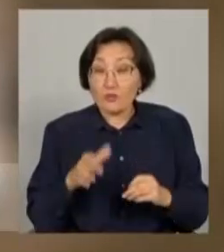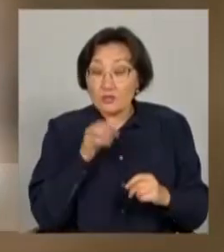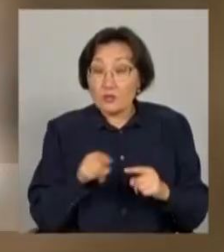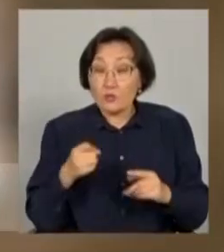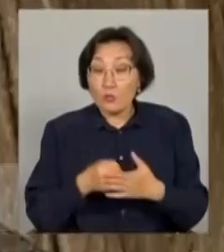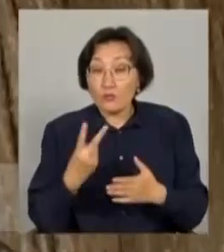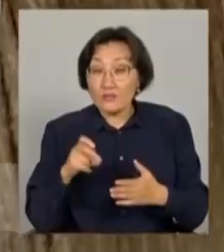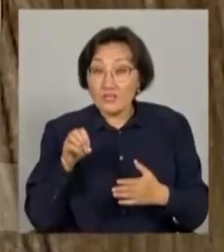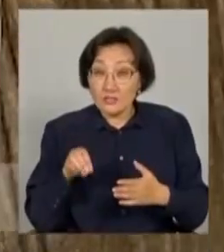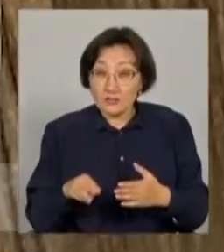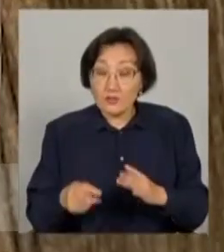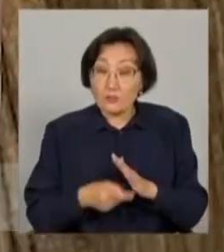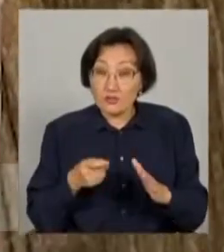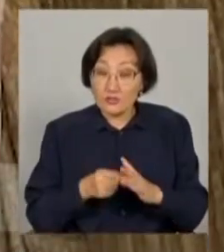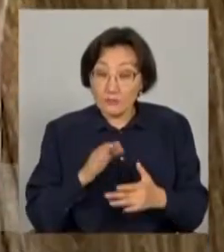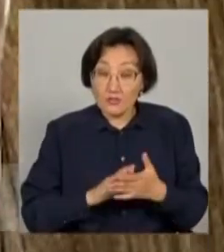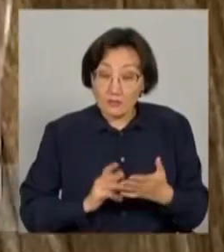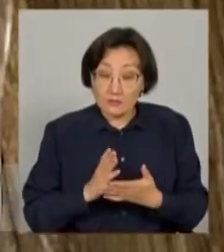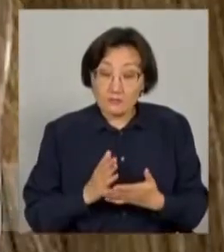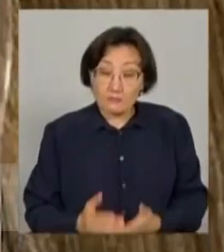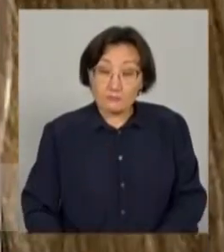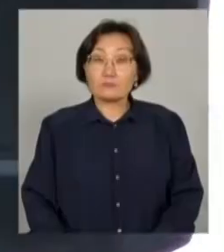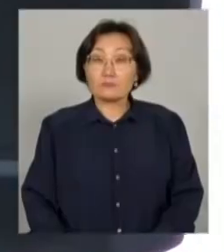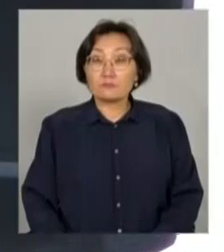до 20 лет. Расследование продолжается.